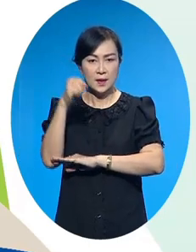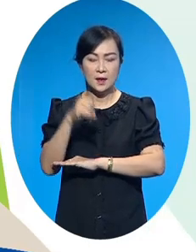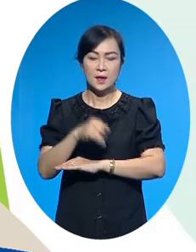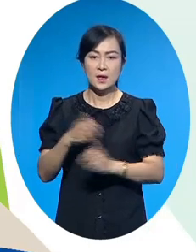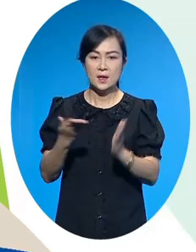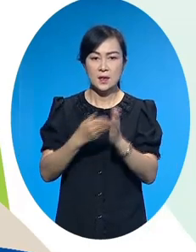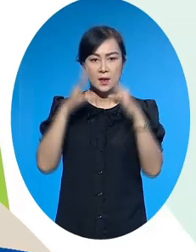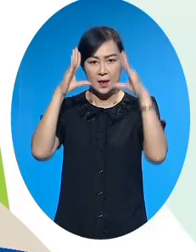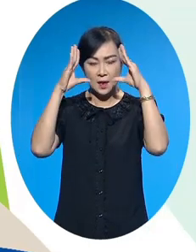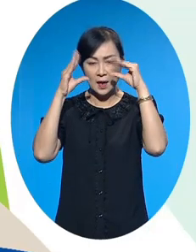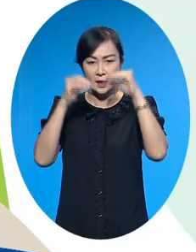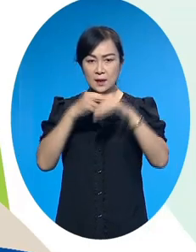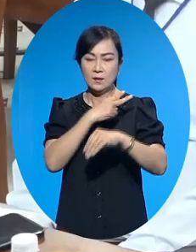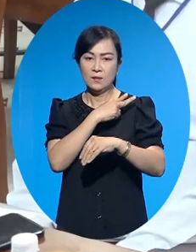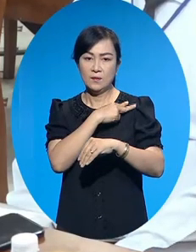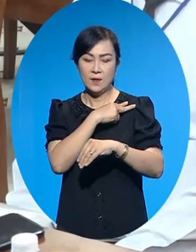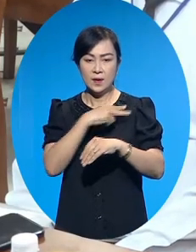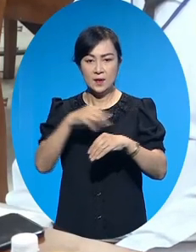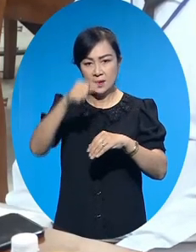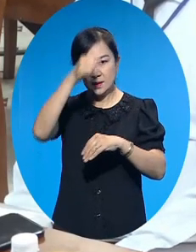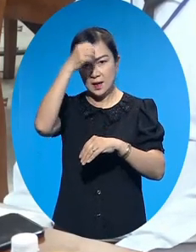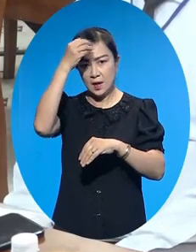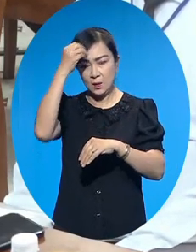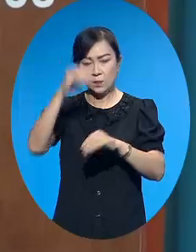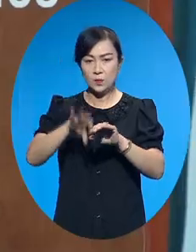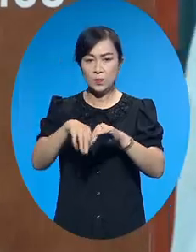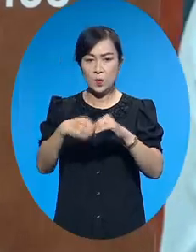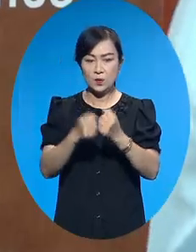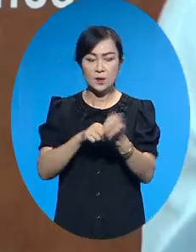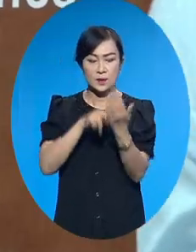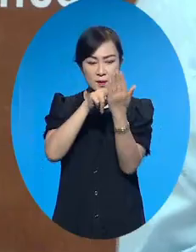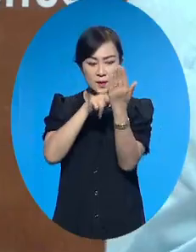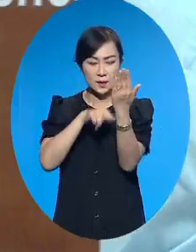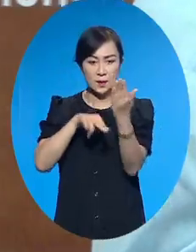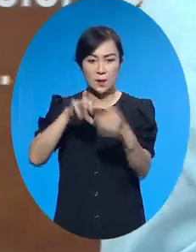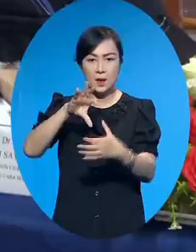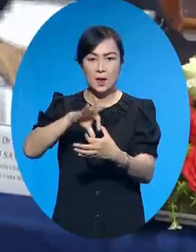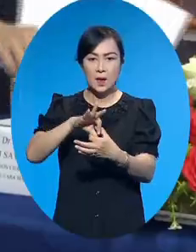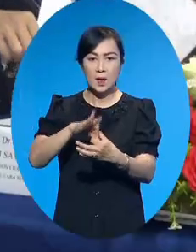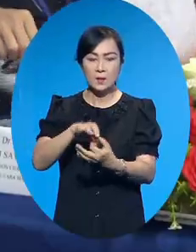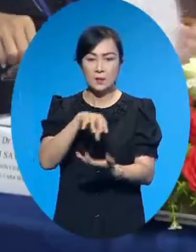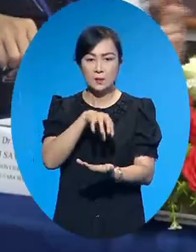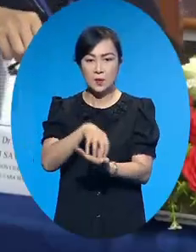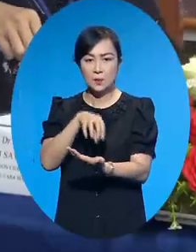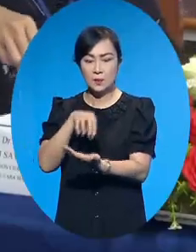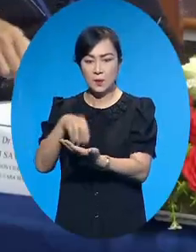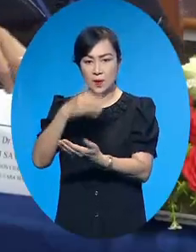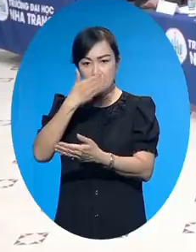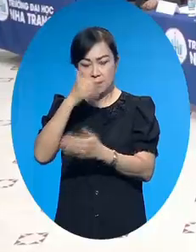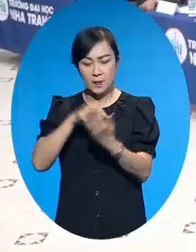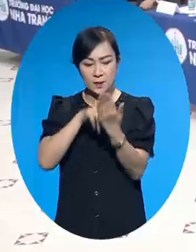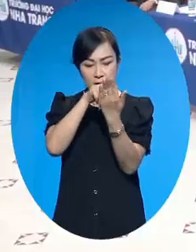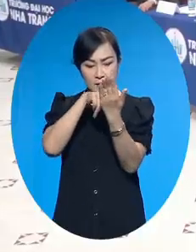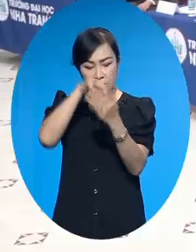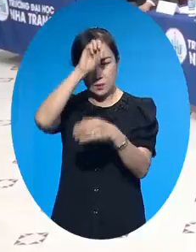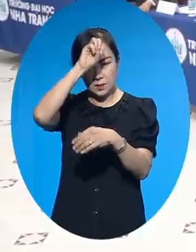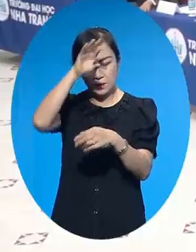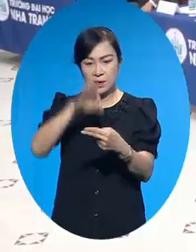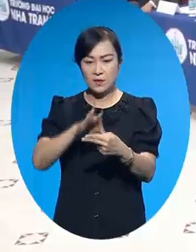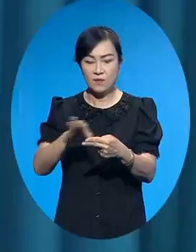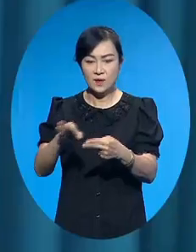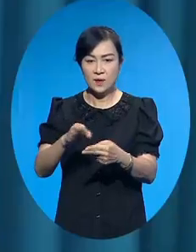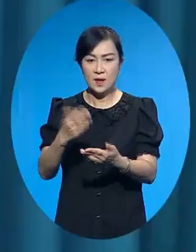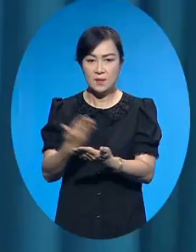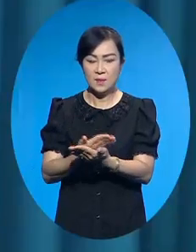quảng bá hình ảnh, vị trí, vai trò của các trường đại học, các tổ chức nghiên cứu, mở rộng quan hệ hợp tác trong nhiều lĩnh vực, đặc biệt là nghiên cứu và đào tạo các vấn đề đương